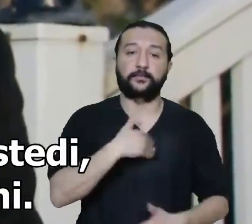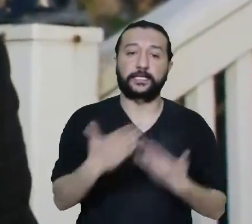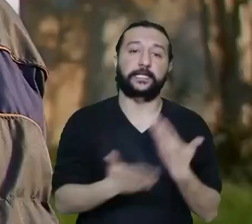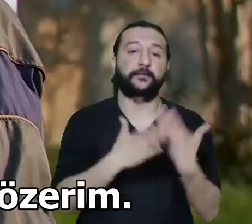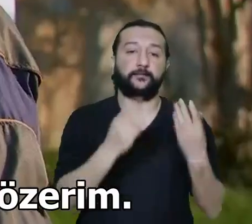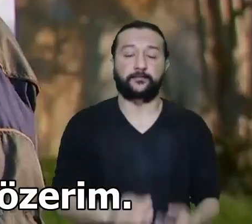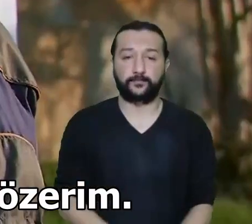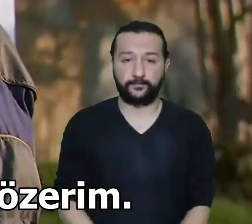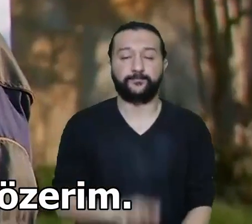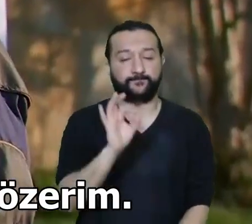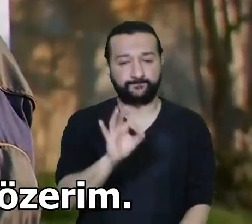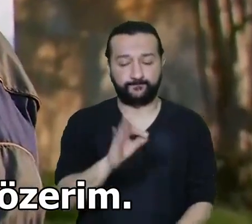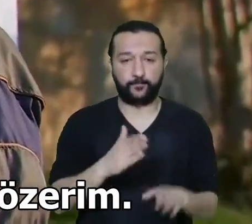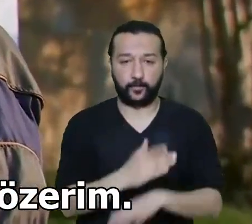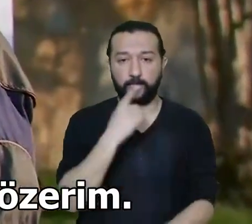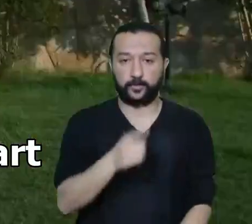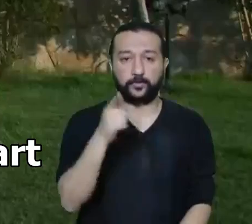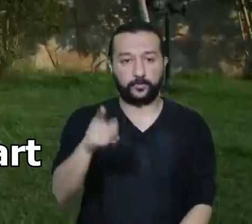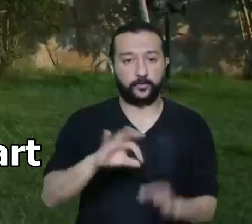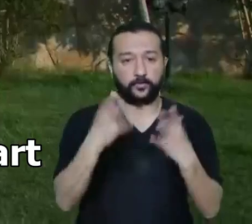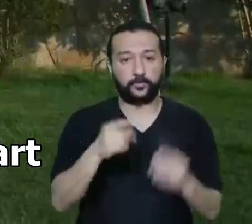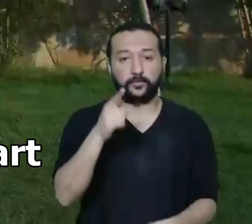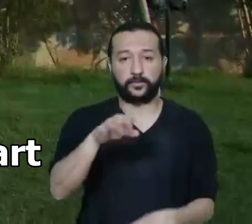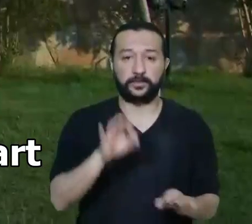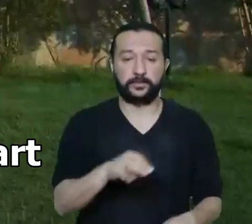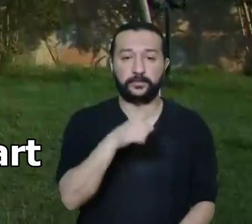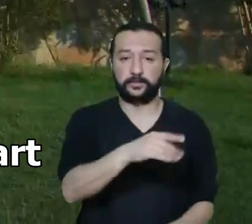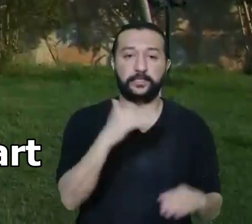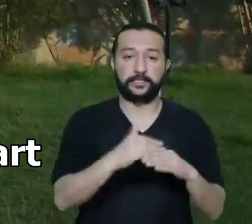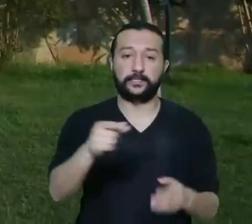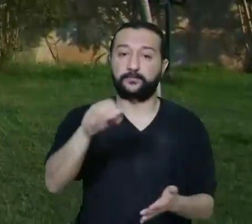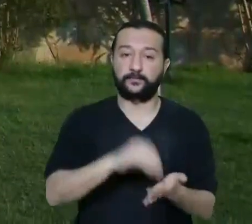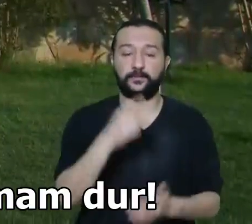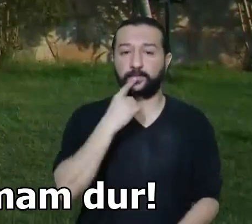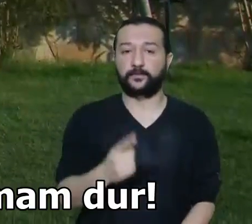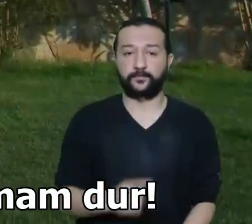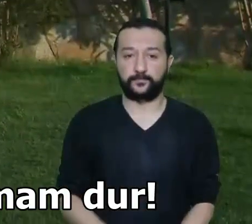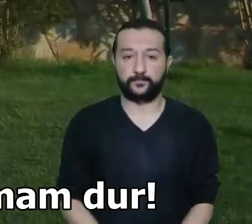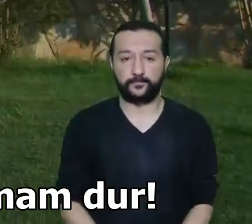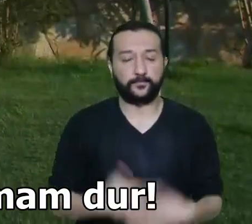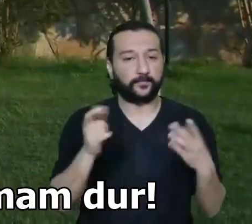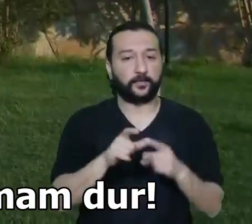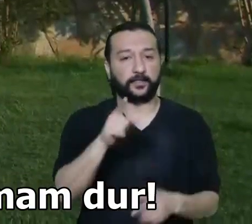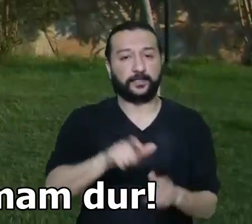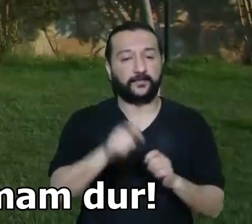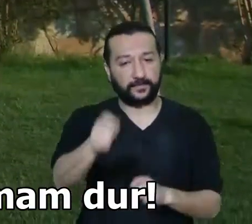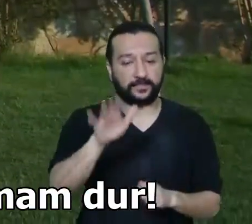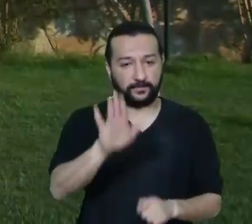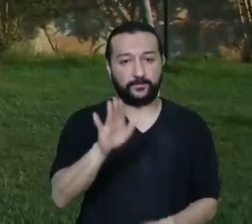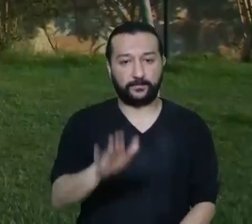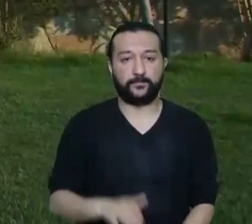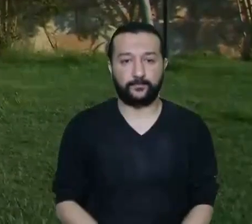yardımcı oldum yani. Doğru söylüyorsun, onunla çözerim. O zaman şu standart başçı alayım canım. Ah Şükrü, vereceğim, tamam